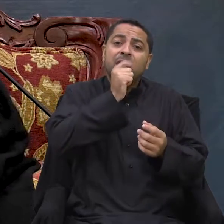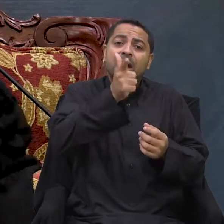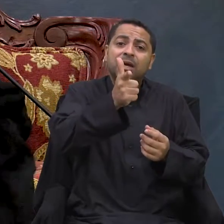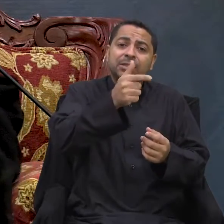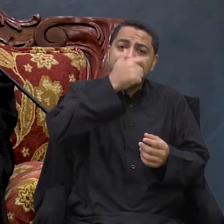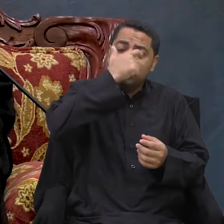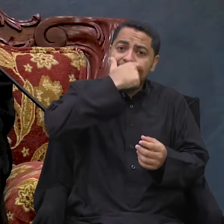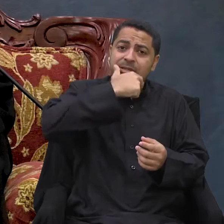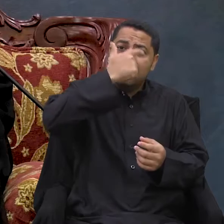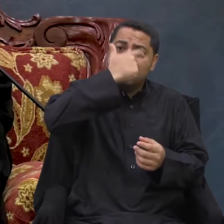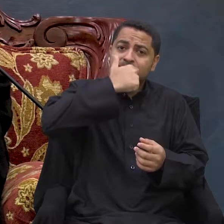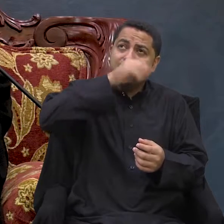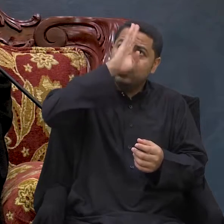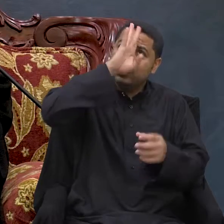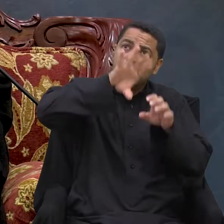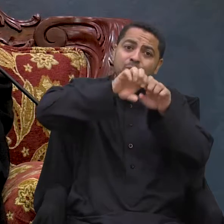تبكي